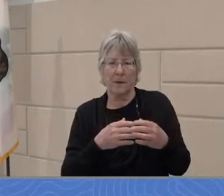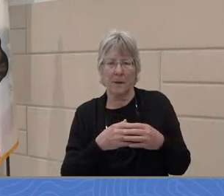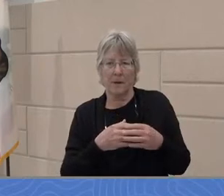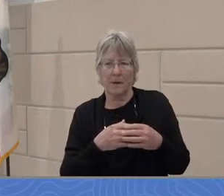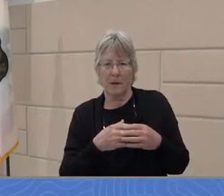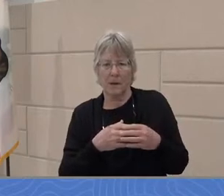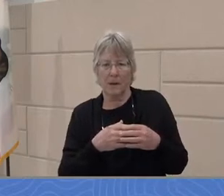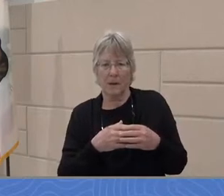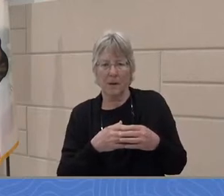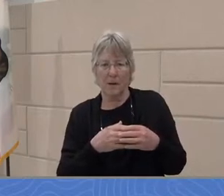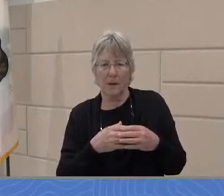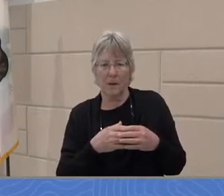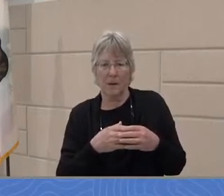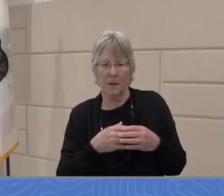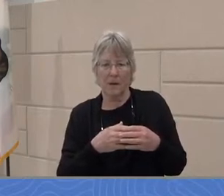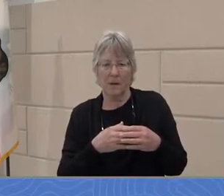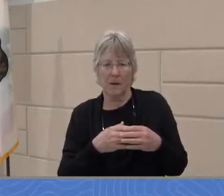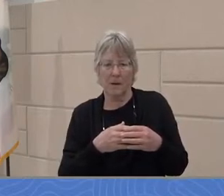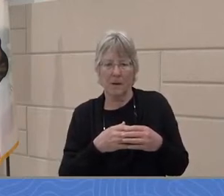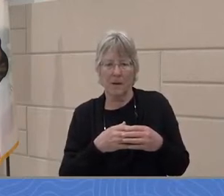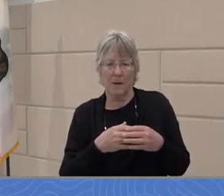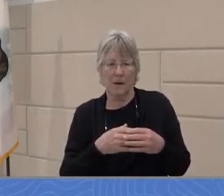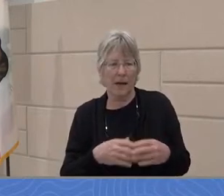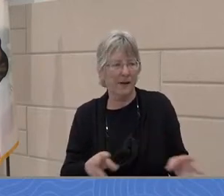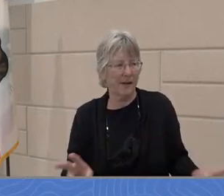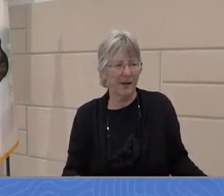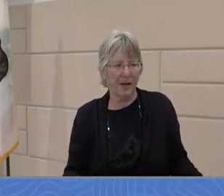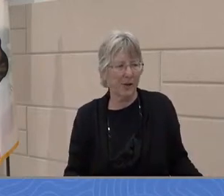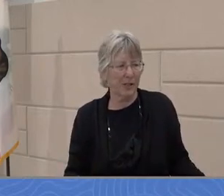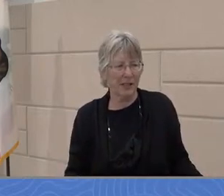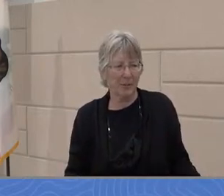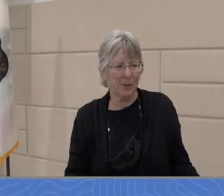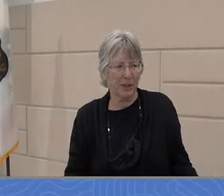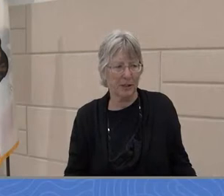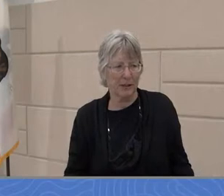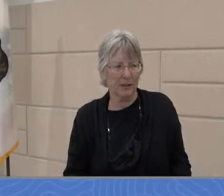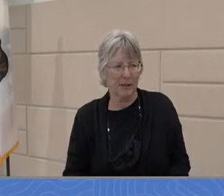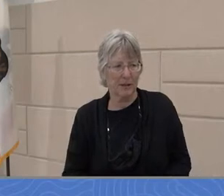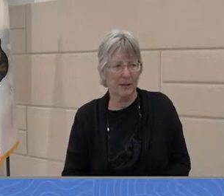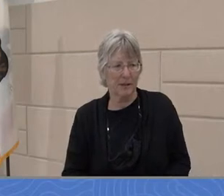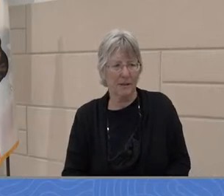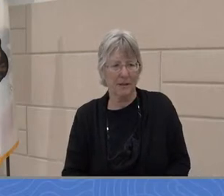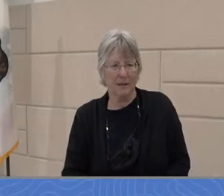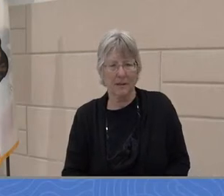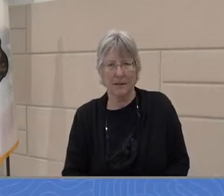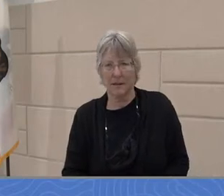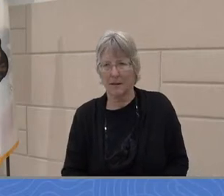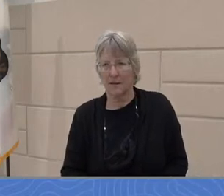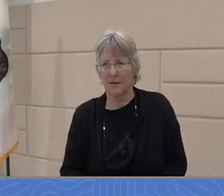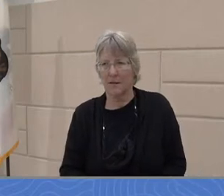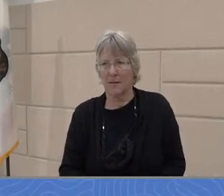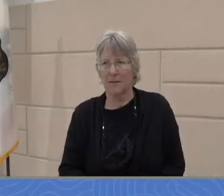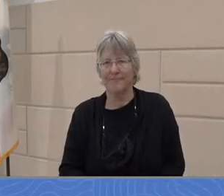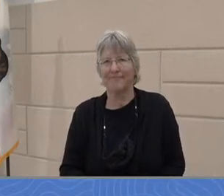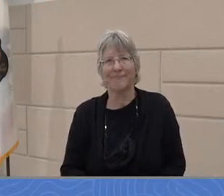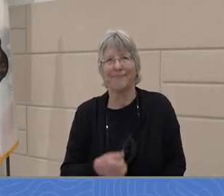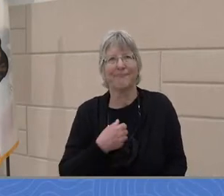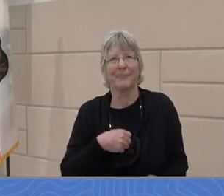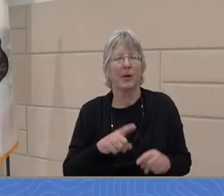าร์ทมันเสียฉบับกฎบานในเยปีเมนเซอร์มาจำนวนบานเ